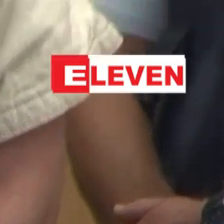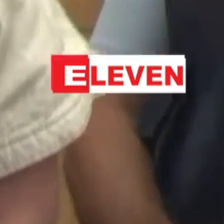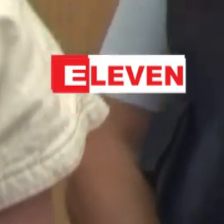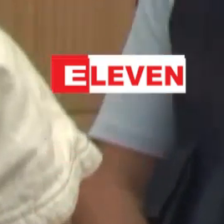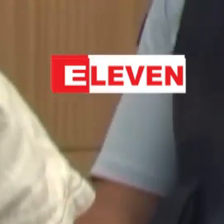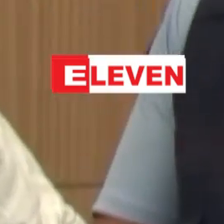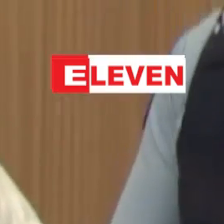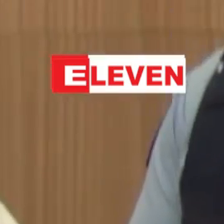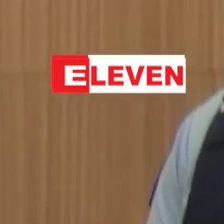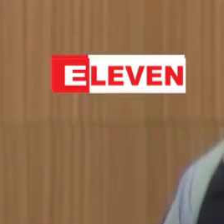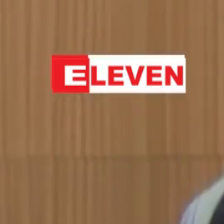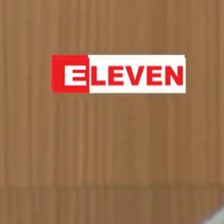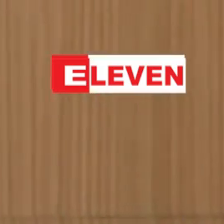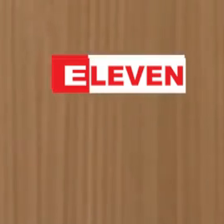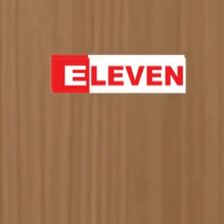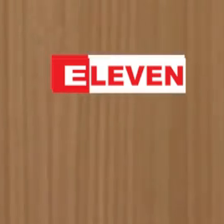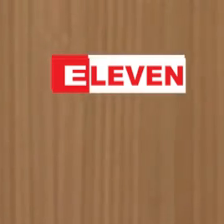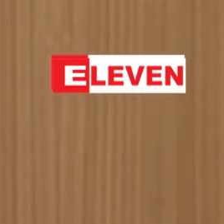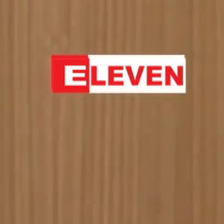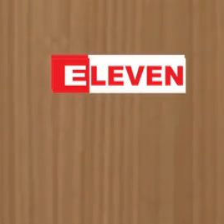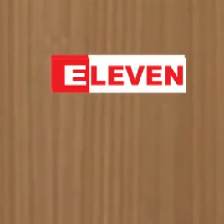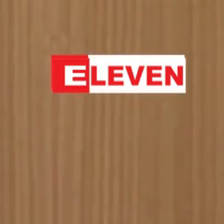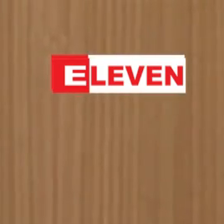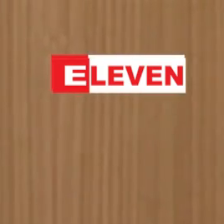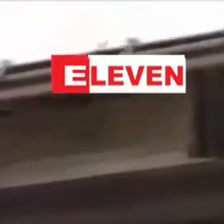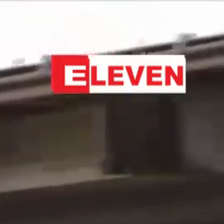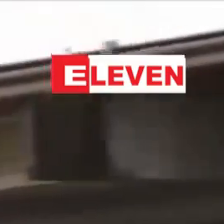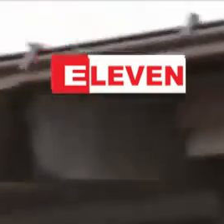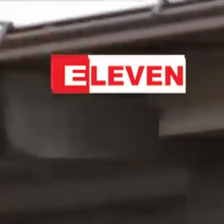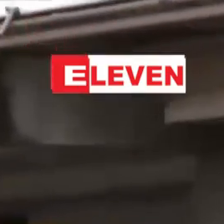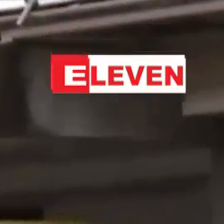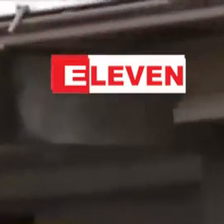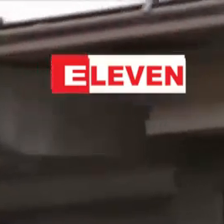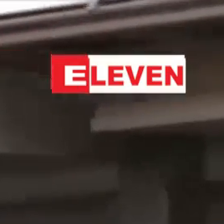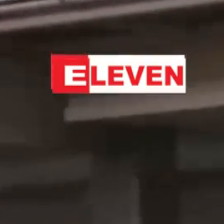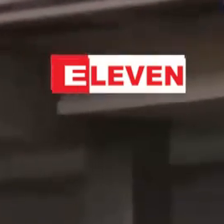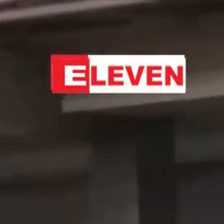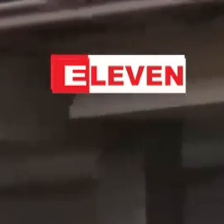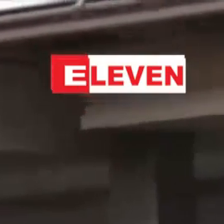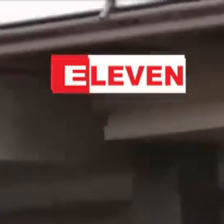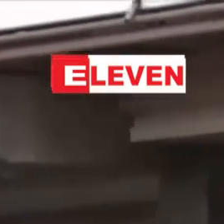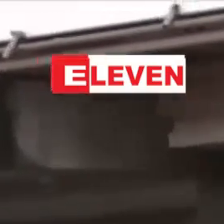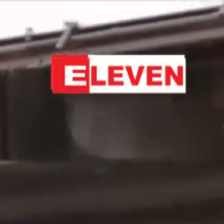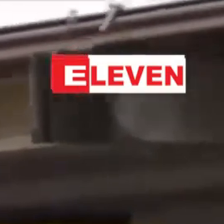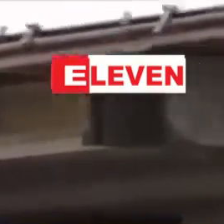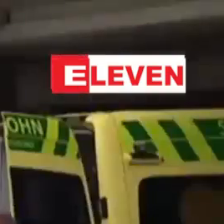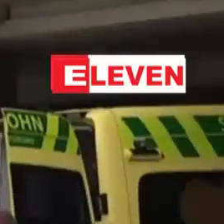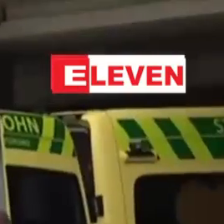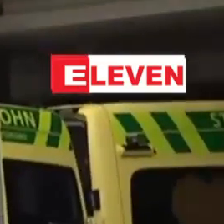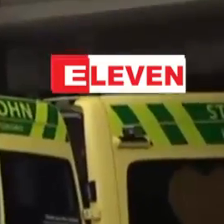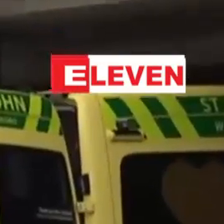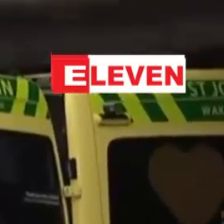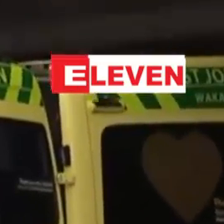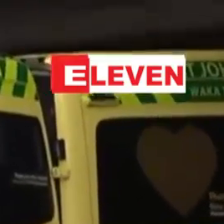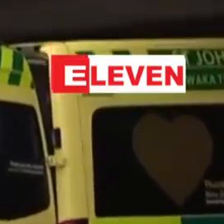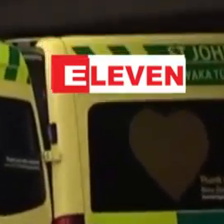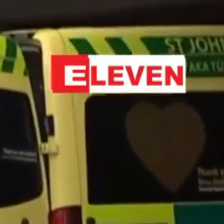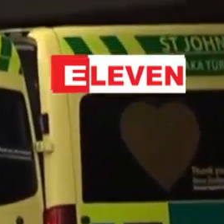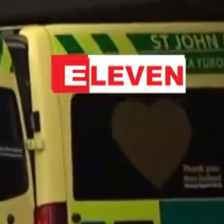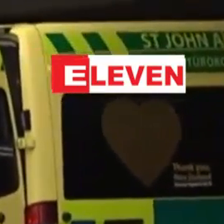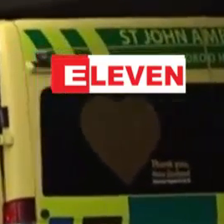င်ရလိမ့်မယ်လို့လည်းဝန်ကြီးချုပ်ကအခိုင်အမာပြောခဲ့ပါတယ်။ပြစ်ခတ်မှုဖြစ်ပြီးနောက်လဲဝန်ကြီးချုပ်အာဒန်ကနိုင်ငံရဲ့တနက်ဥပဒေကို